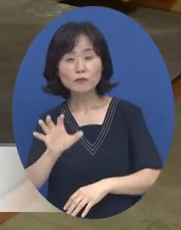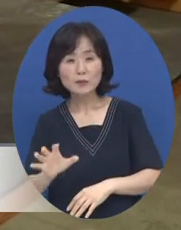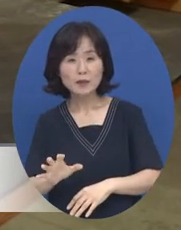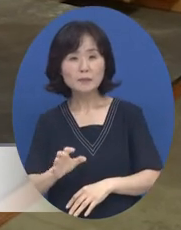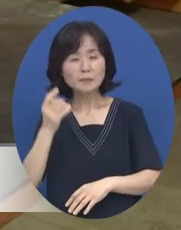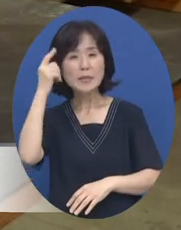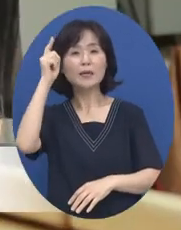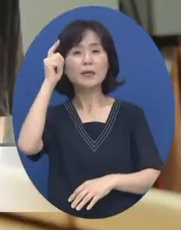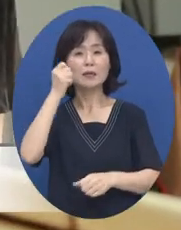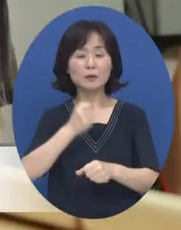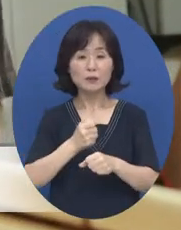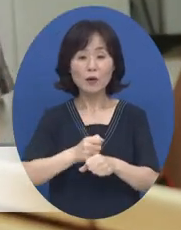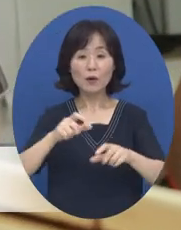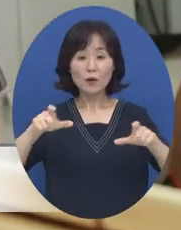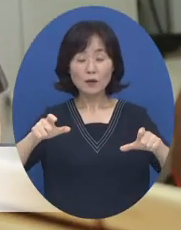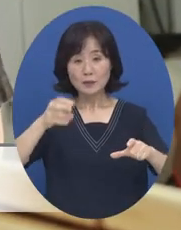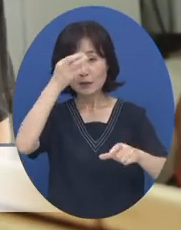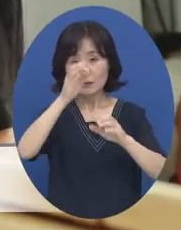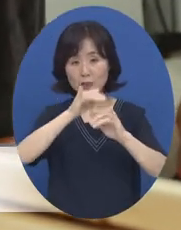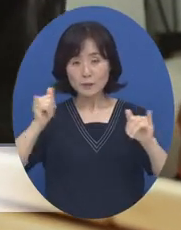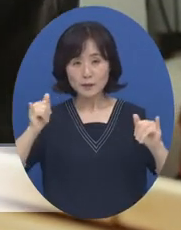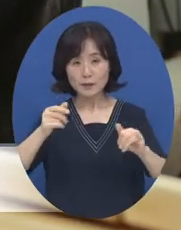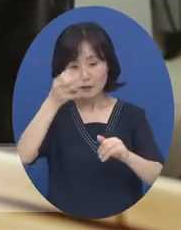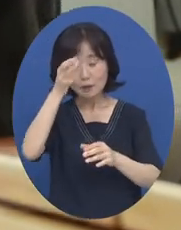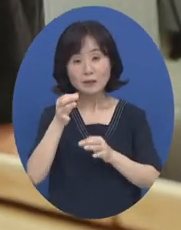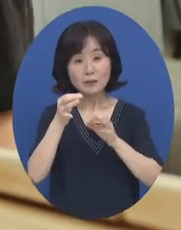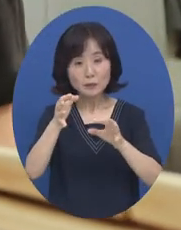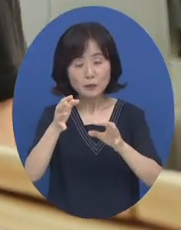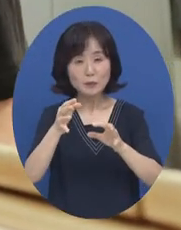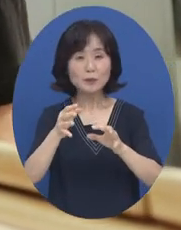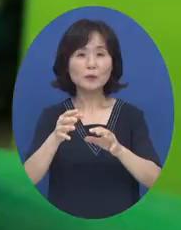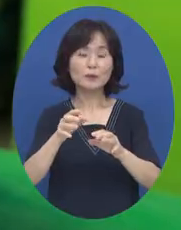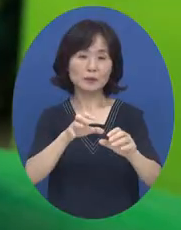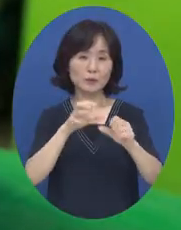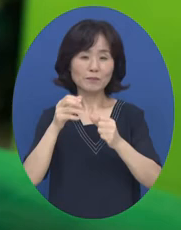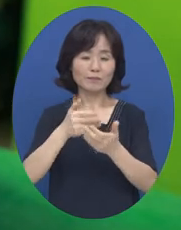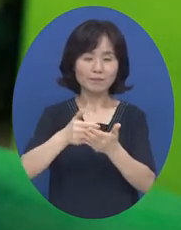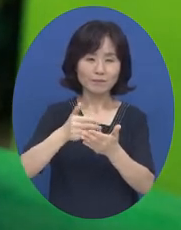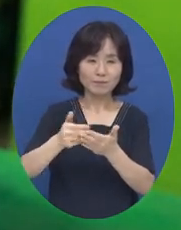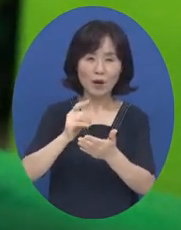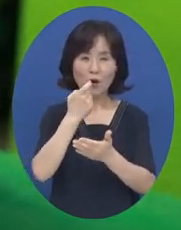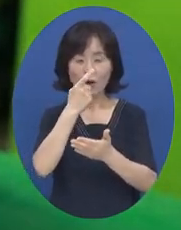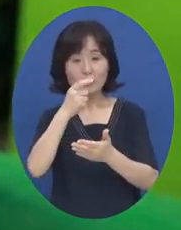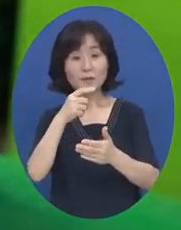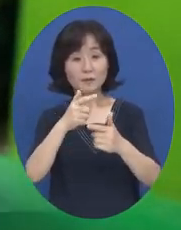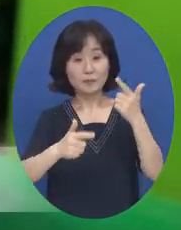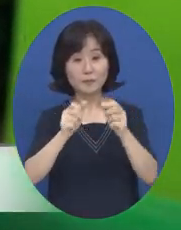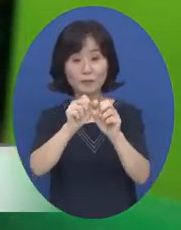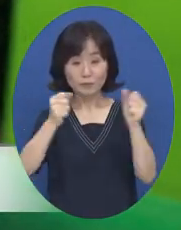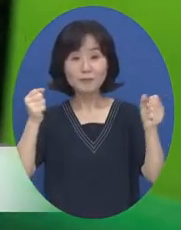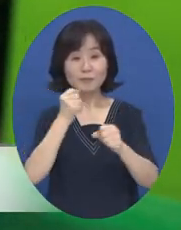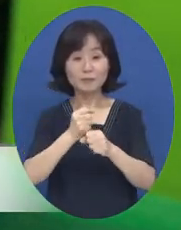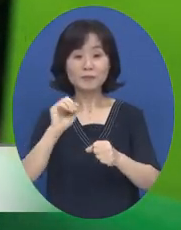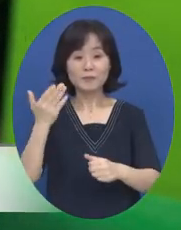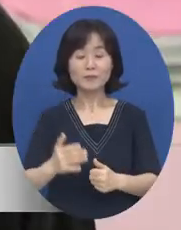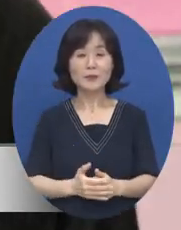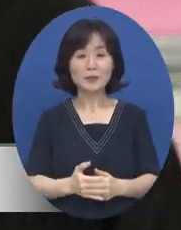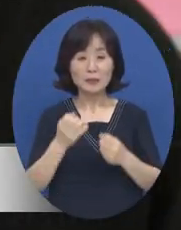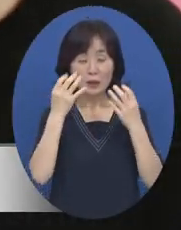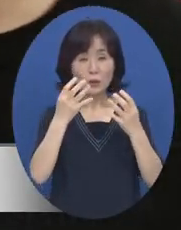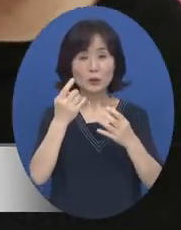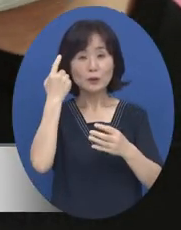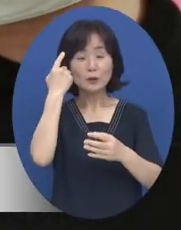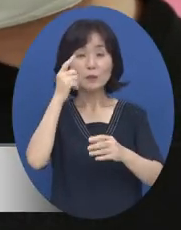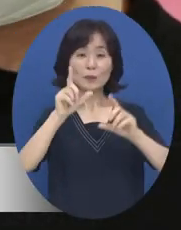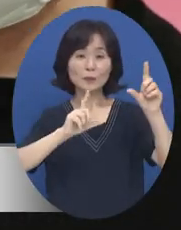지역 예술인들의 재능 기부 손길로 세상 하나뿐인 멋진 물건이 됐습니다. 새로운 디자인으로